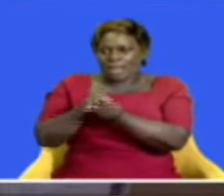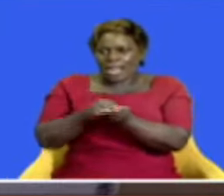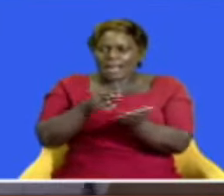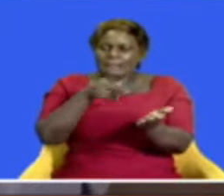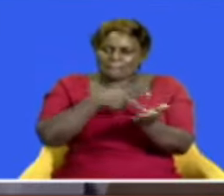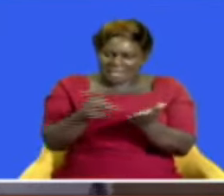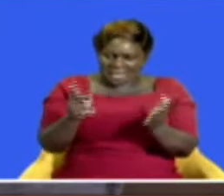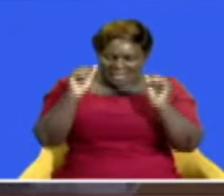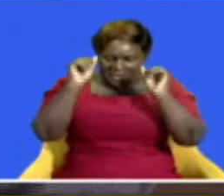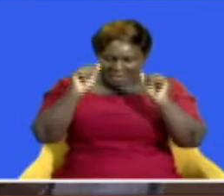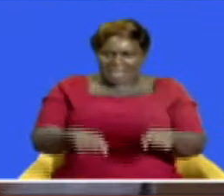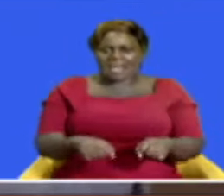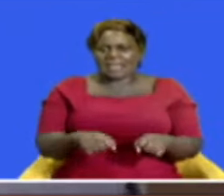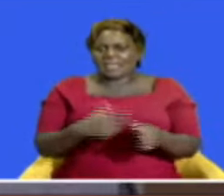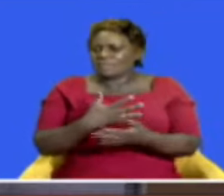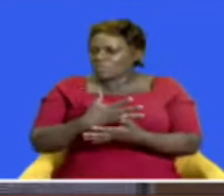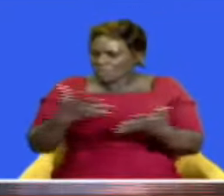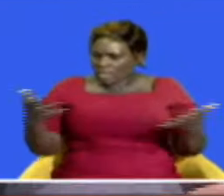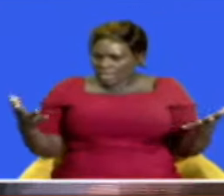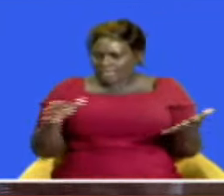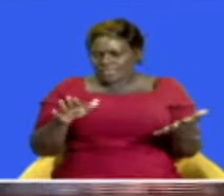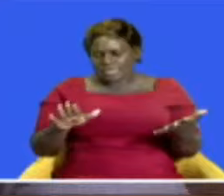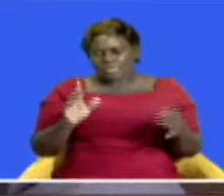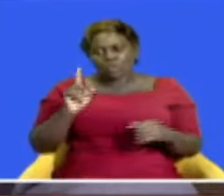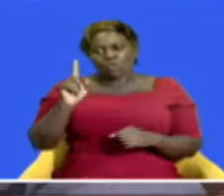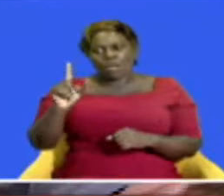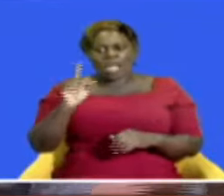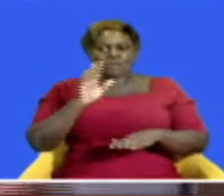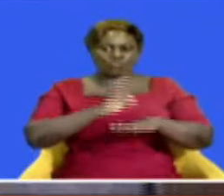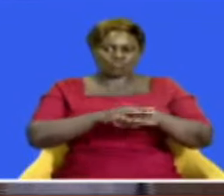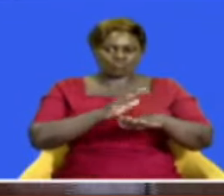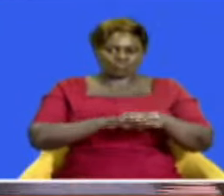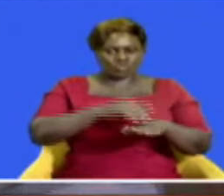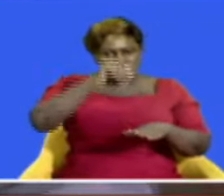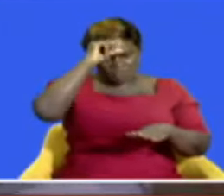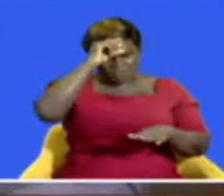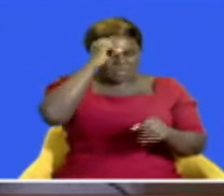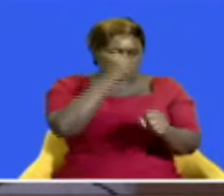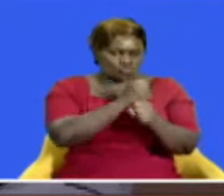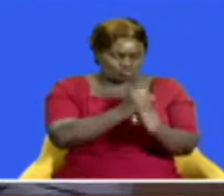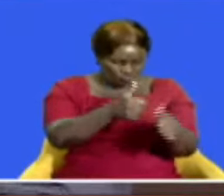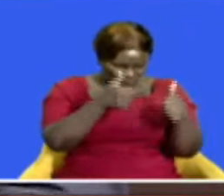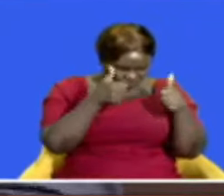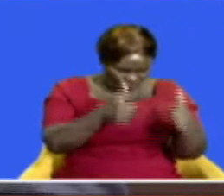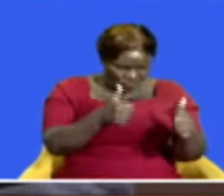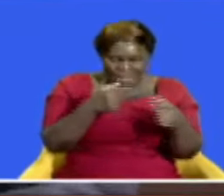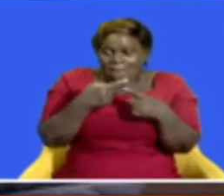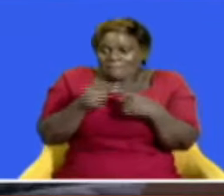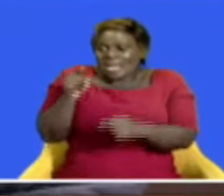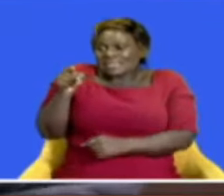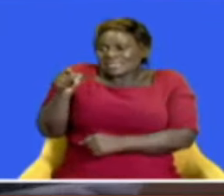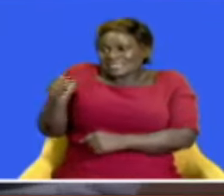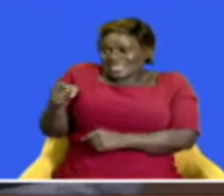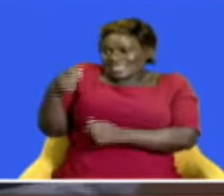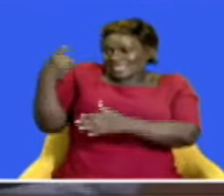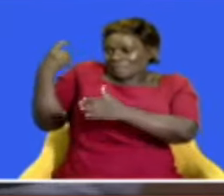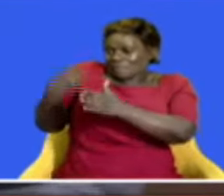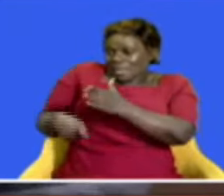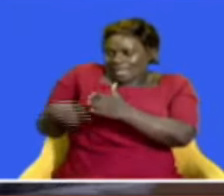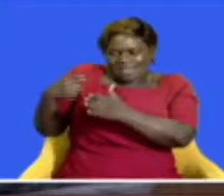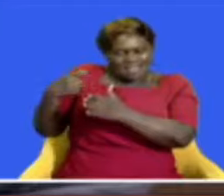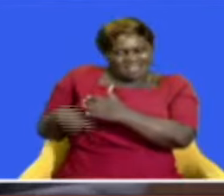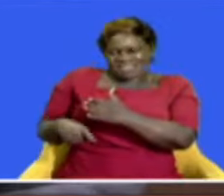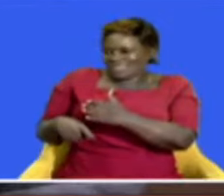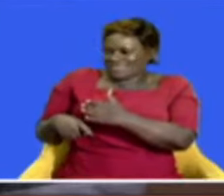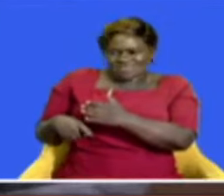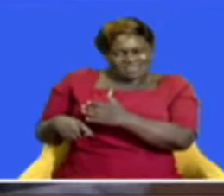kulipa kutumia kadi kila mahali. Hiyo ni moja wao ya vitu ambavyo serikali imefanya vizuri. Lakini sasa kwa hii ya kuweka ushuru,